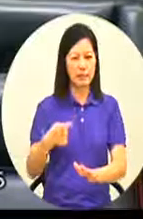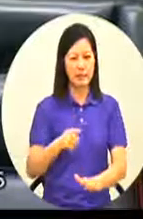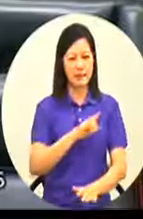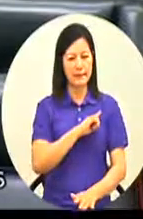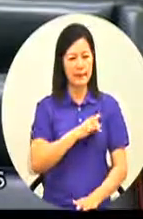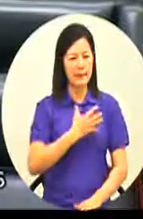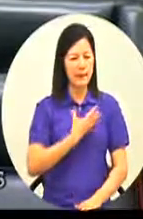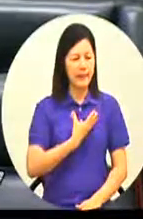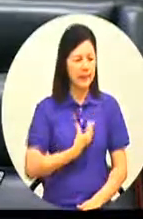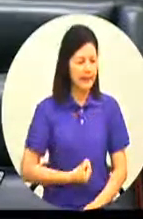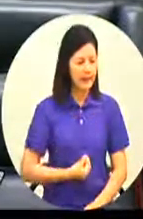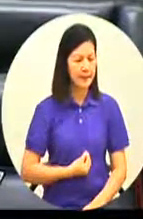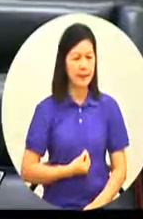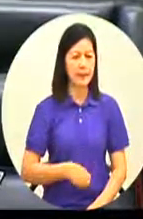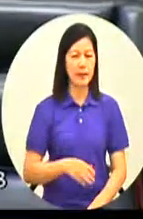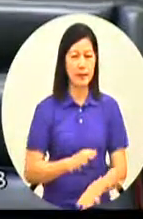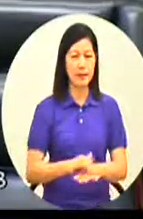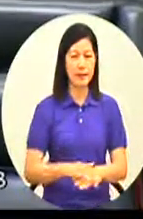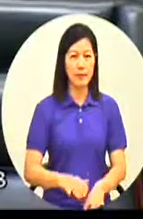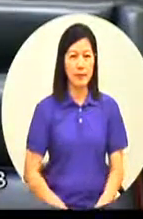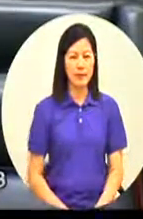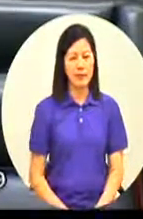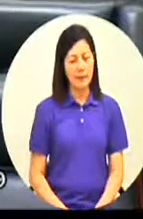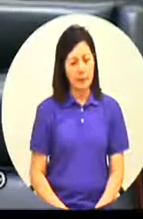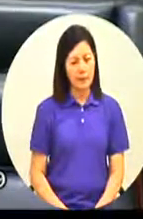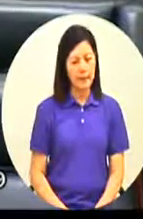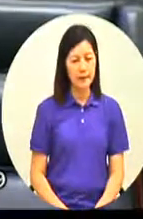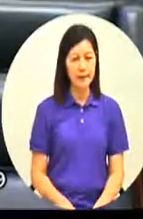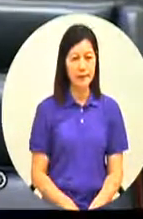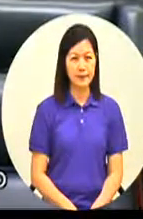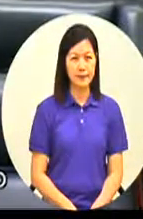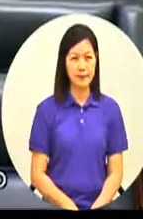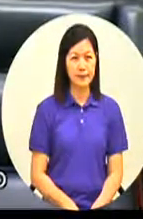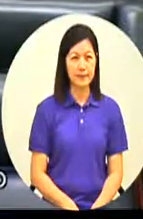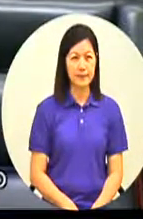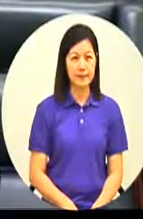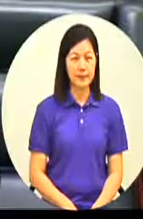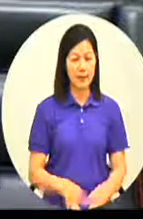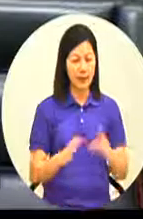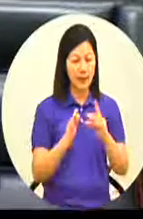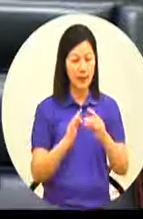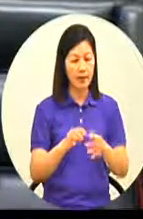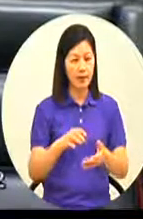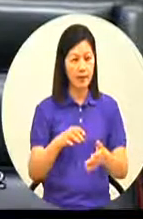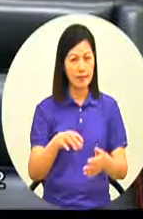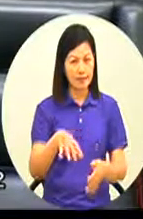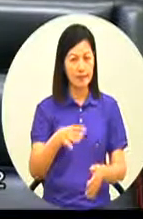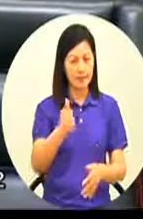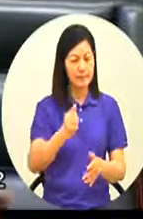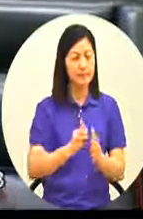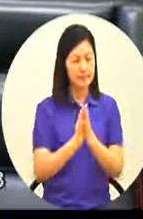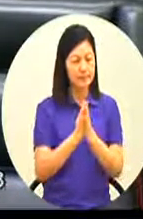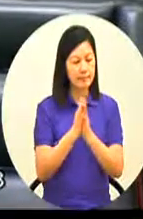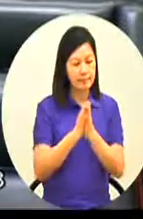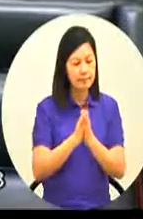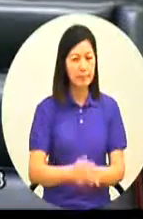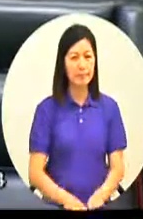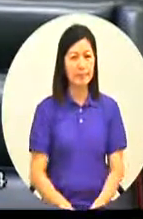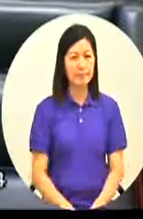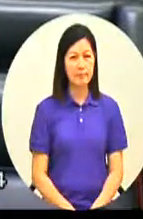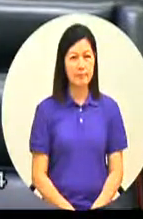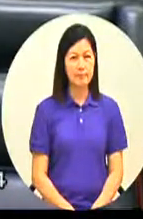规个怎个也暑气怎啊冷呀？安尼啦，吼，是不是？局长这个再拜托啦，吼。 好，没问题。 啊，谢谢。啊，